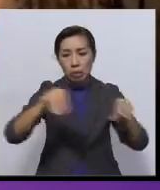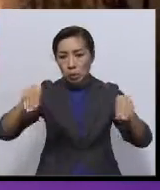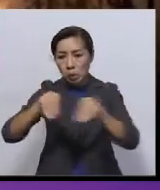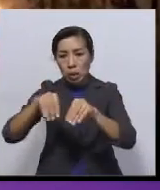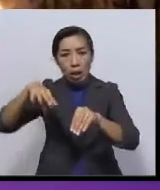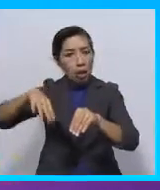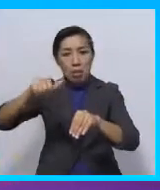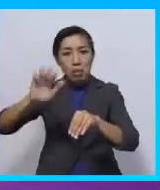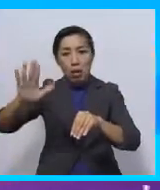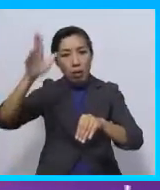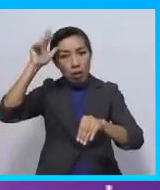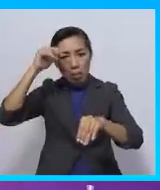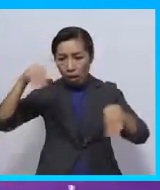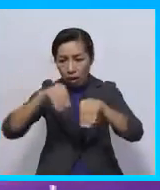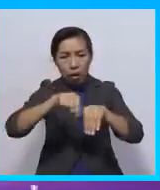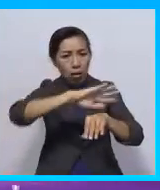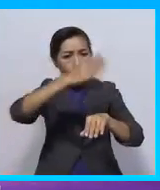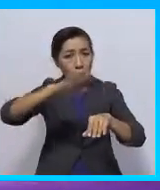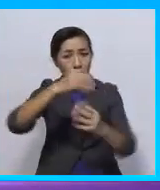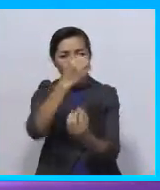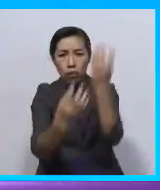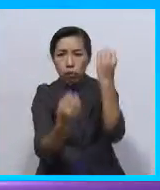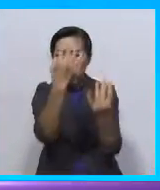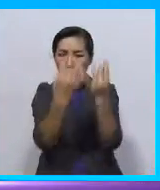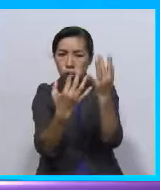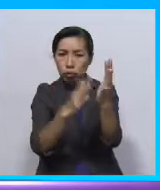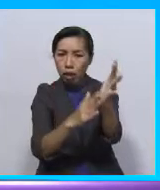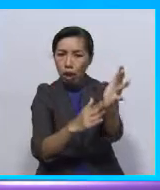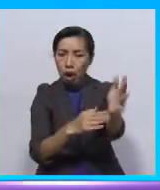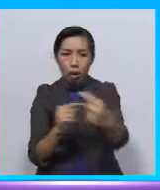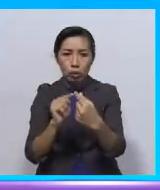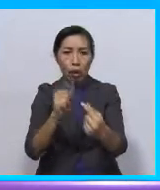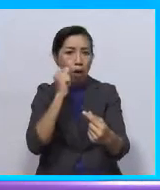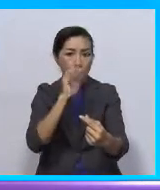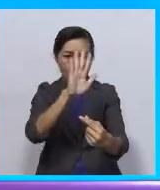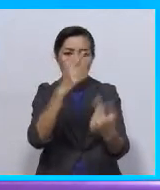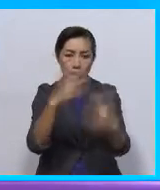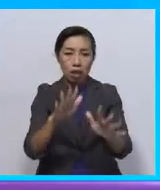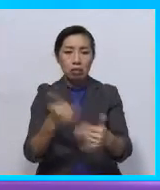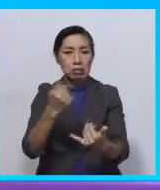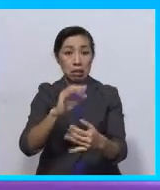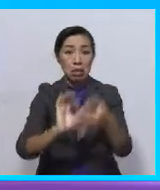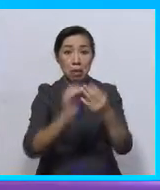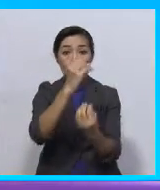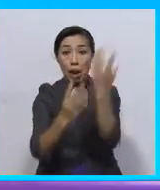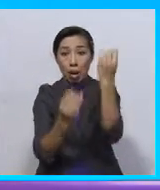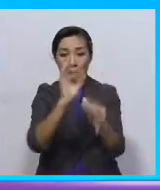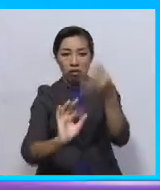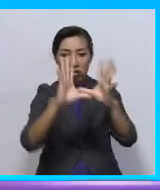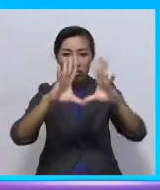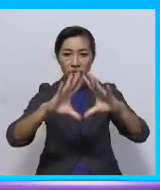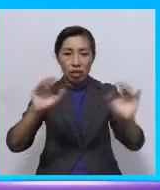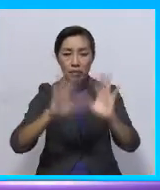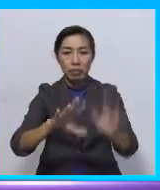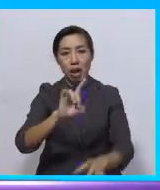ตัวเขตตัเมืองลำปากก็เกิดไฟให่ปากเลยอวนามตดตอกันตอนนี้ 5 วนแล้วนะครัพอรมีพนที่ปากสะหายตอนนี้ไม่ต่างกวา